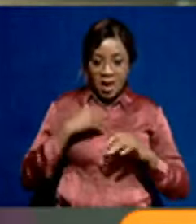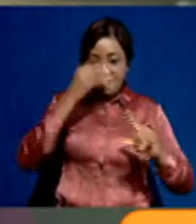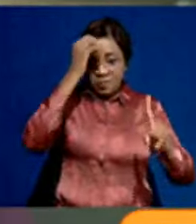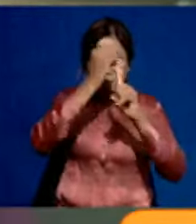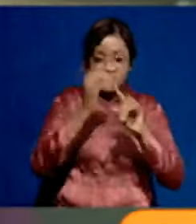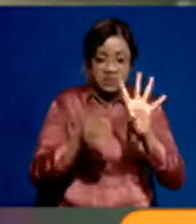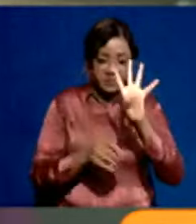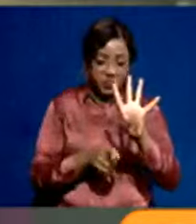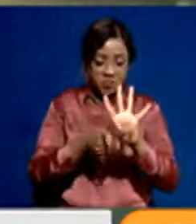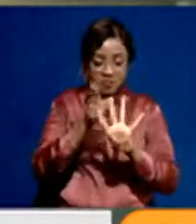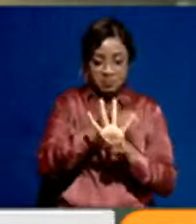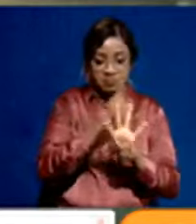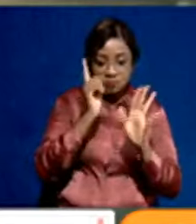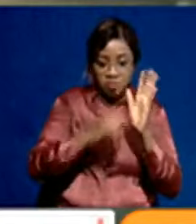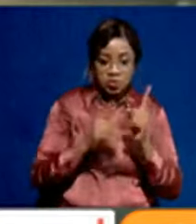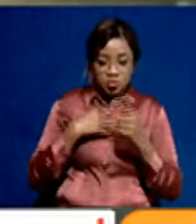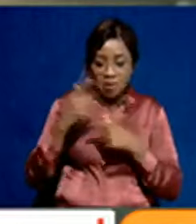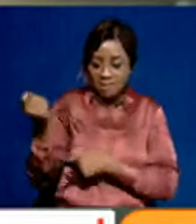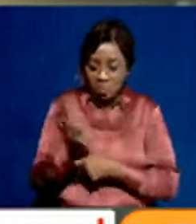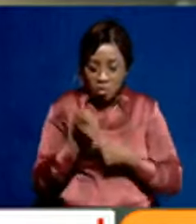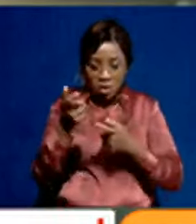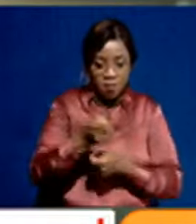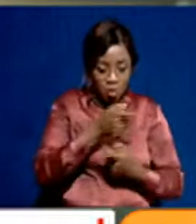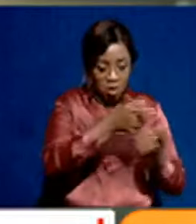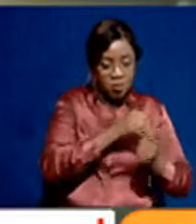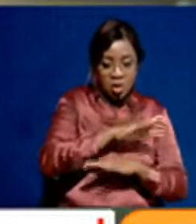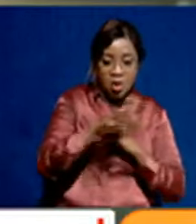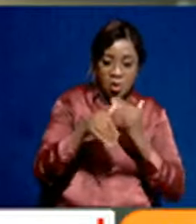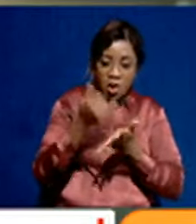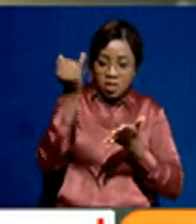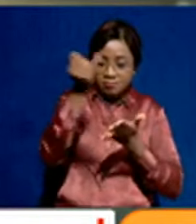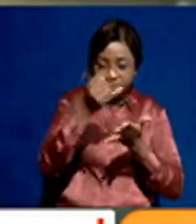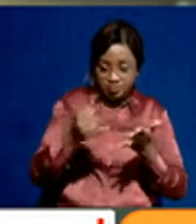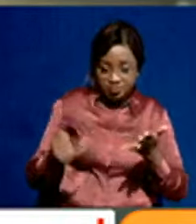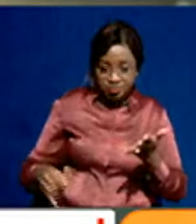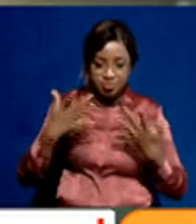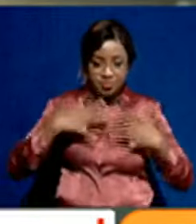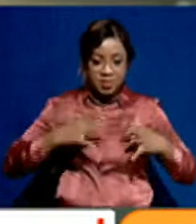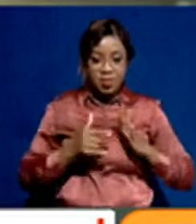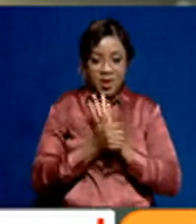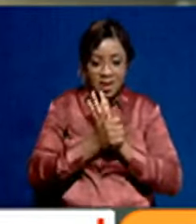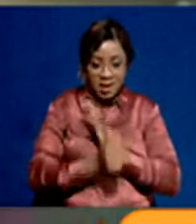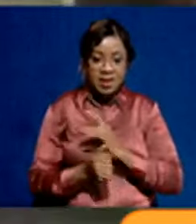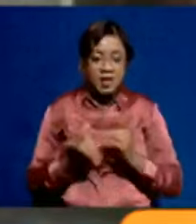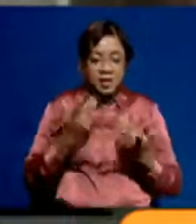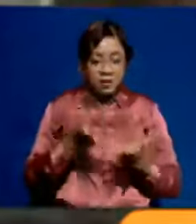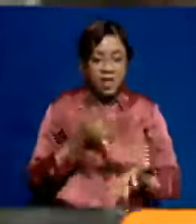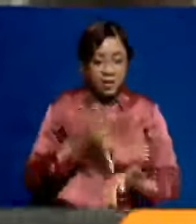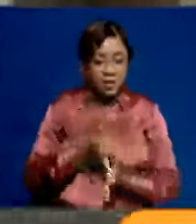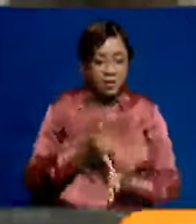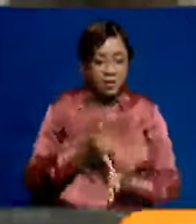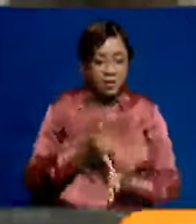of the objectives was to bring all the artists on board because wasanii, wachoraji, the young talented people wako wengi. Wako